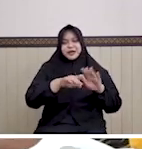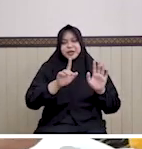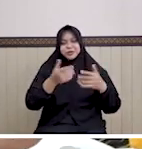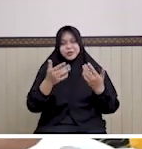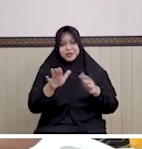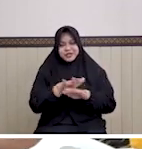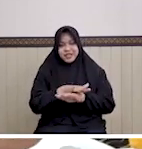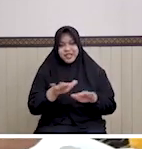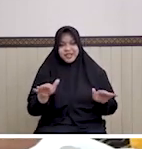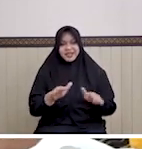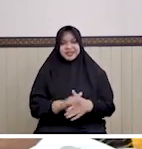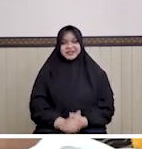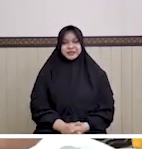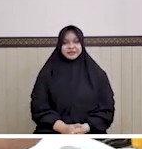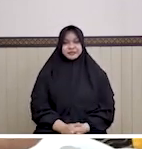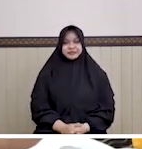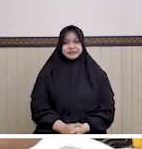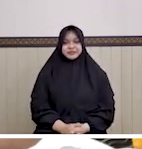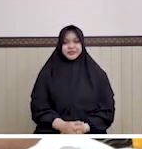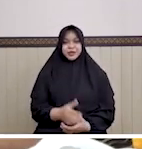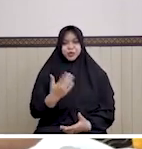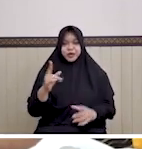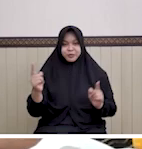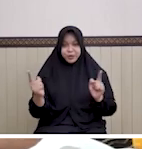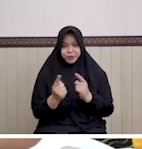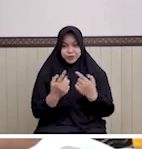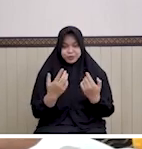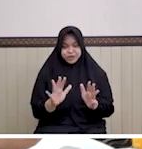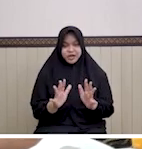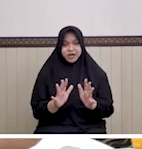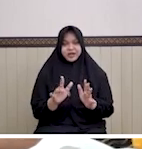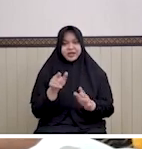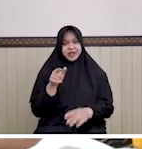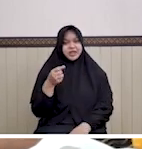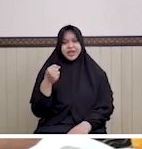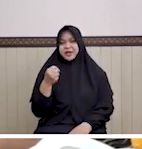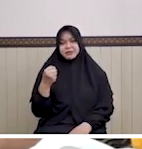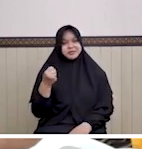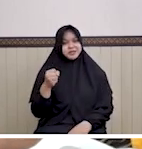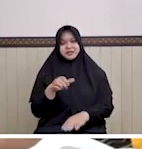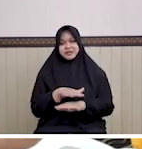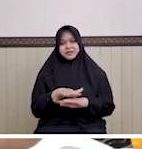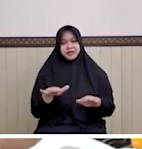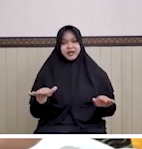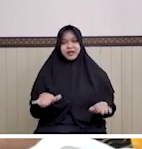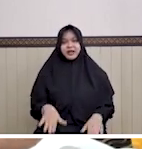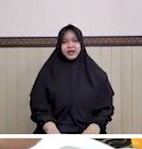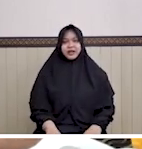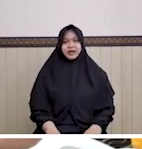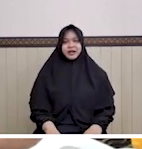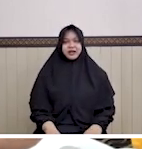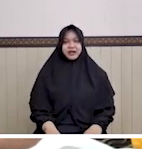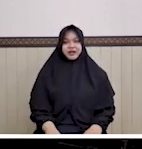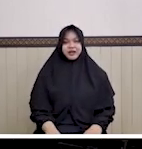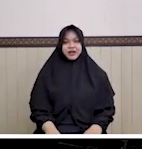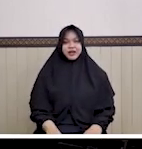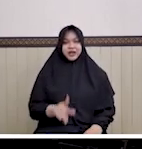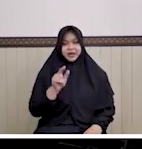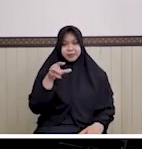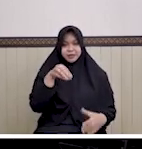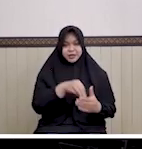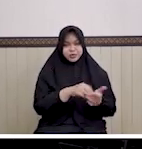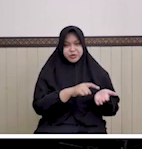sudah selesai terus kemudian sudah pertemuan itu sudah toh ini enggak bisa diselesaikan ini bukan delik aduan ini